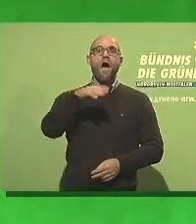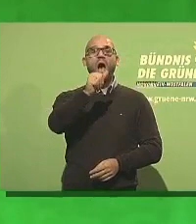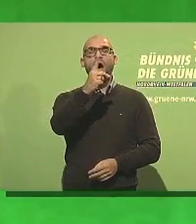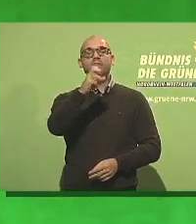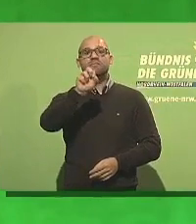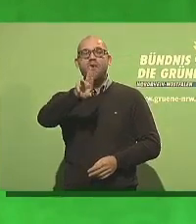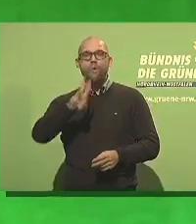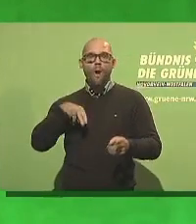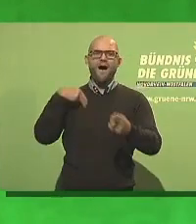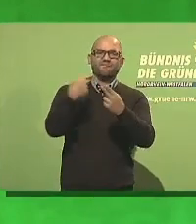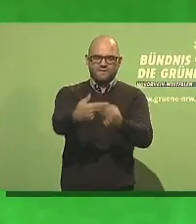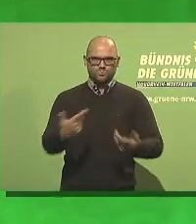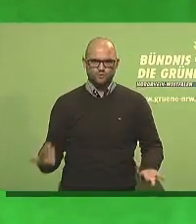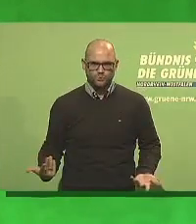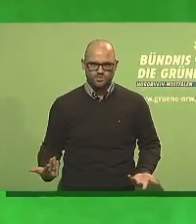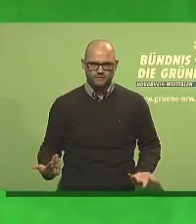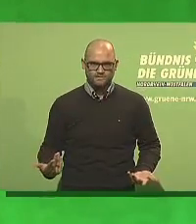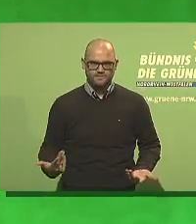Reloaded.